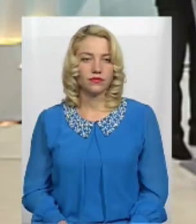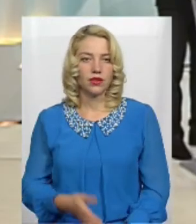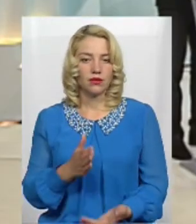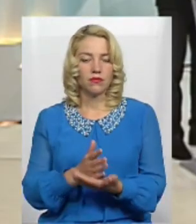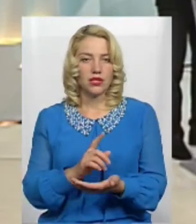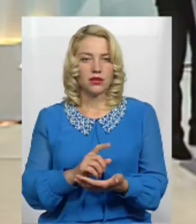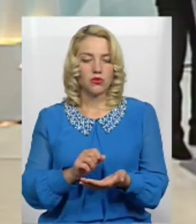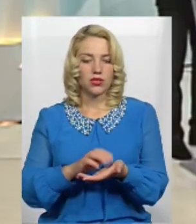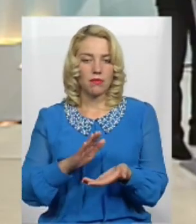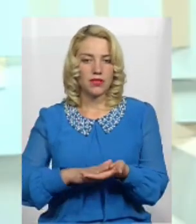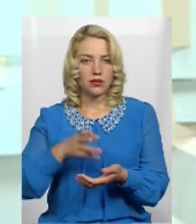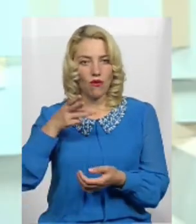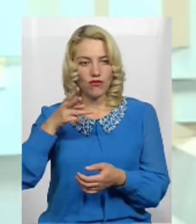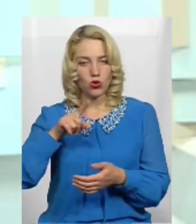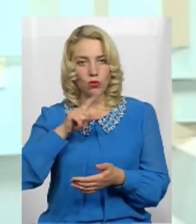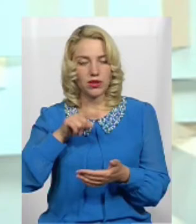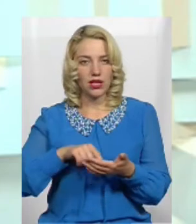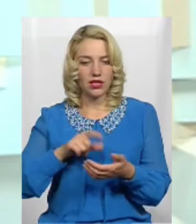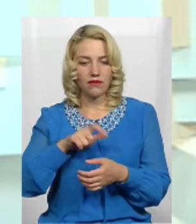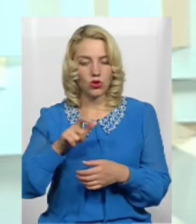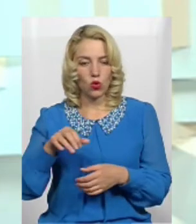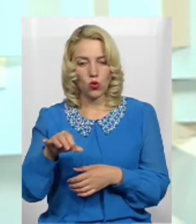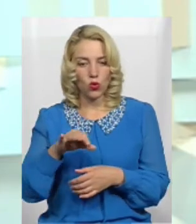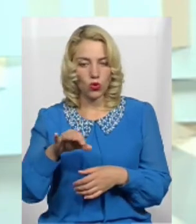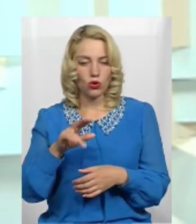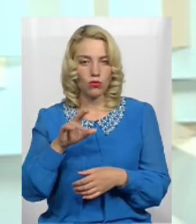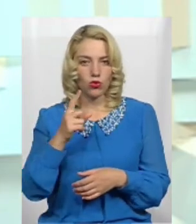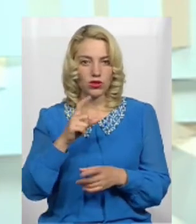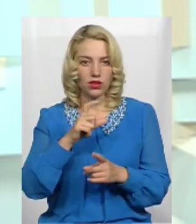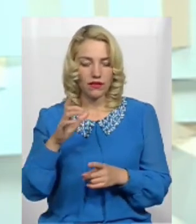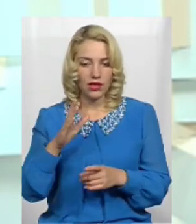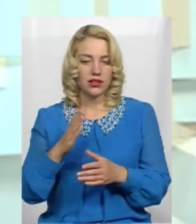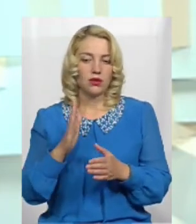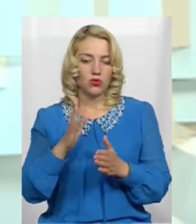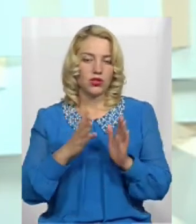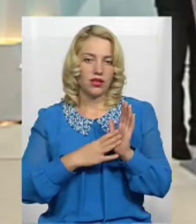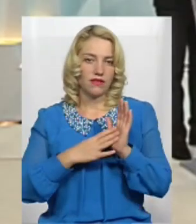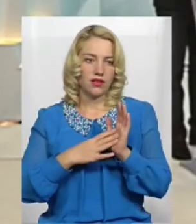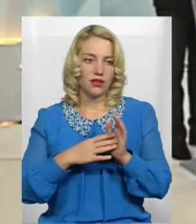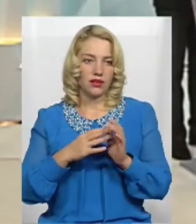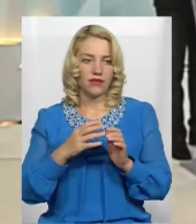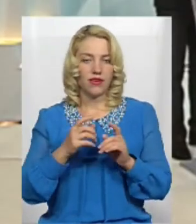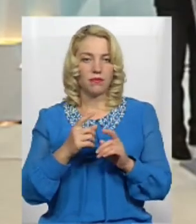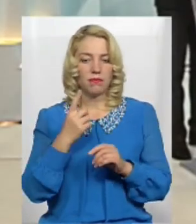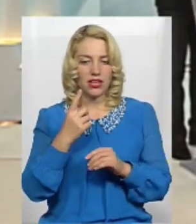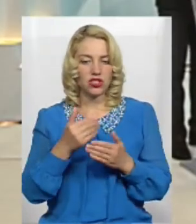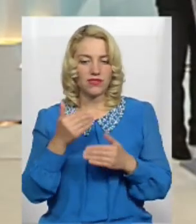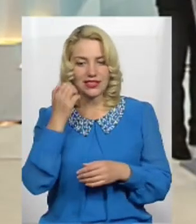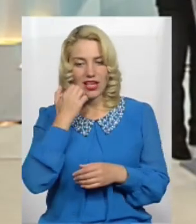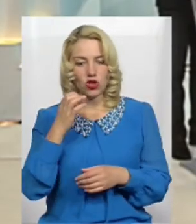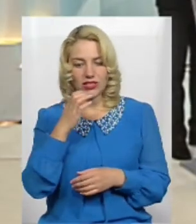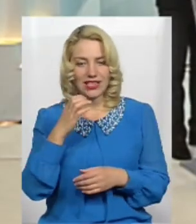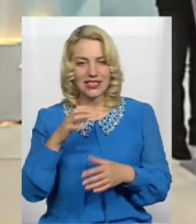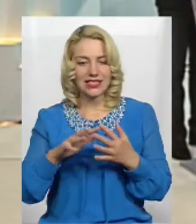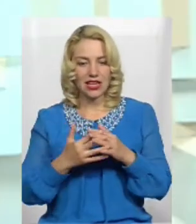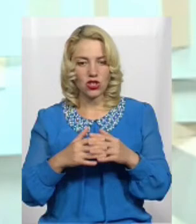Маємо записані відеопитання від жителів округу. По хвилині будете мати для відповіді. І перше від Старосинявського селищного